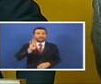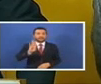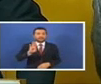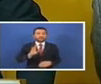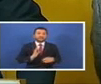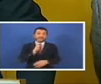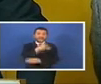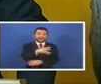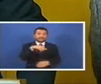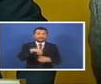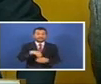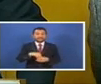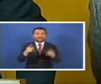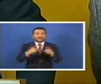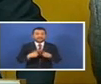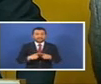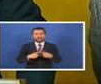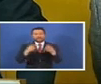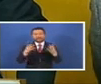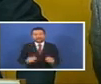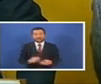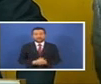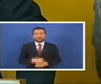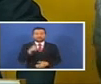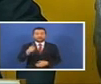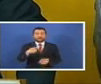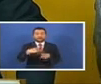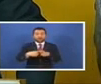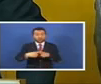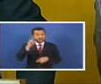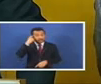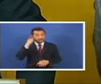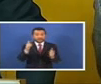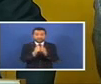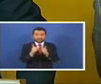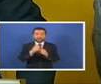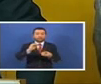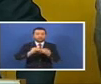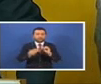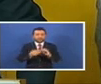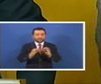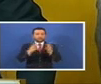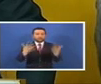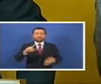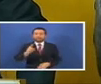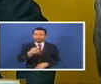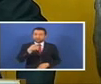demokratik geleceği hesaplayarak, ortak akılla sorunlara çözüm